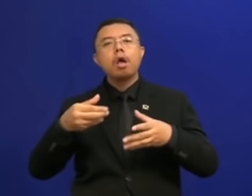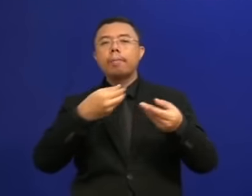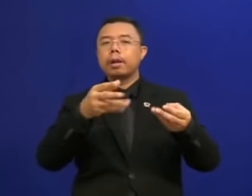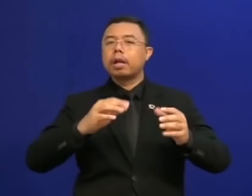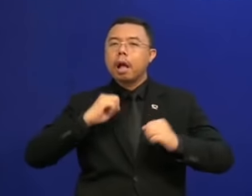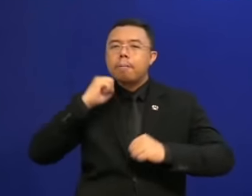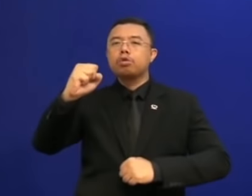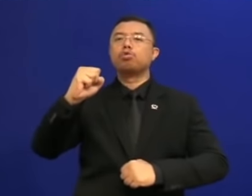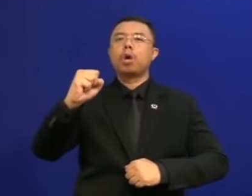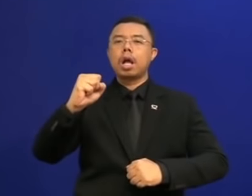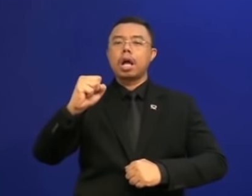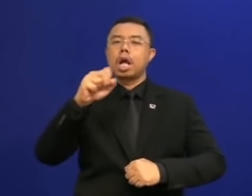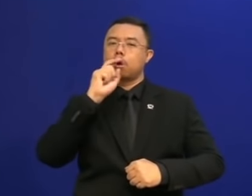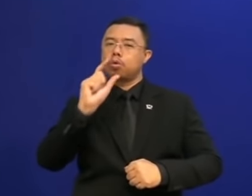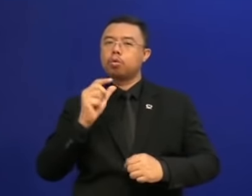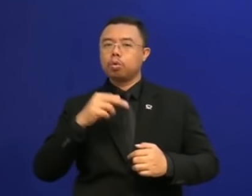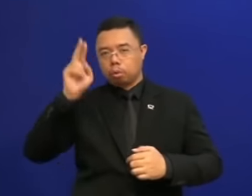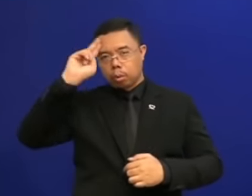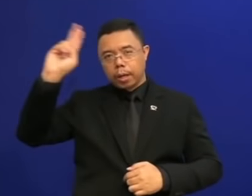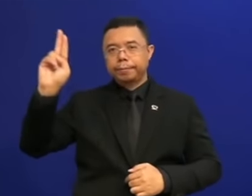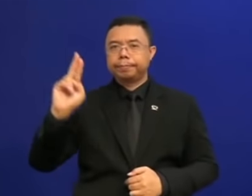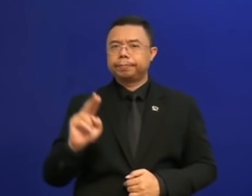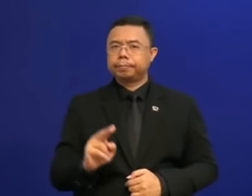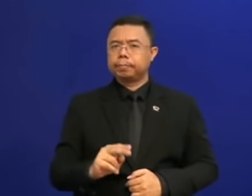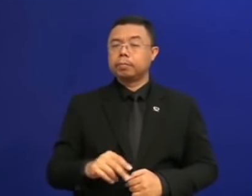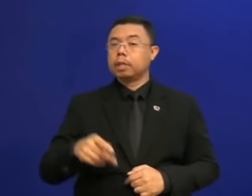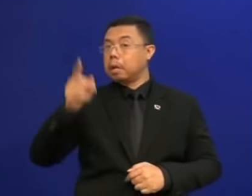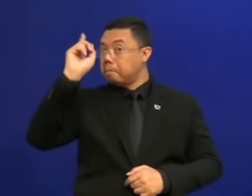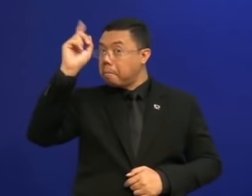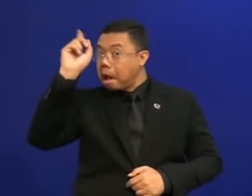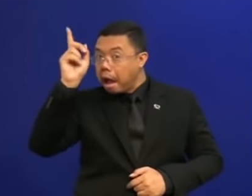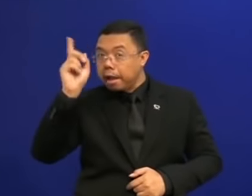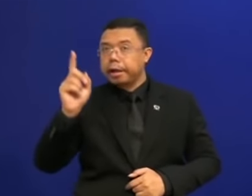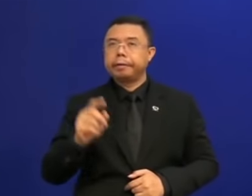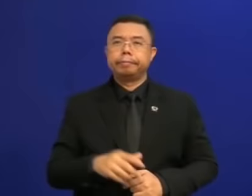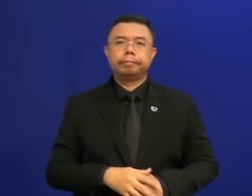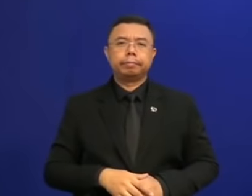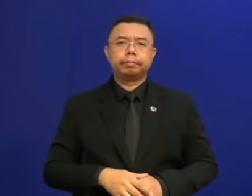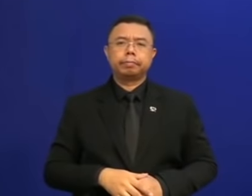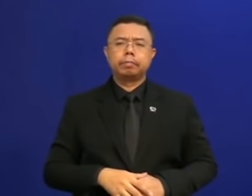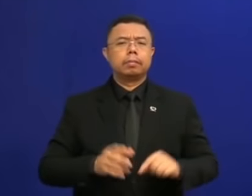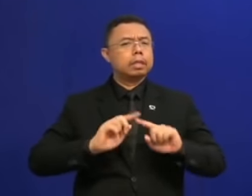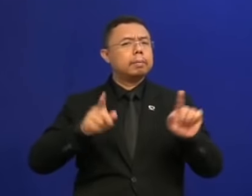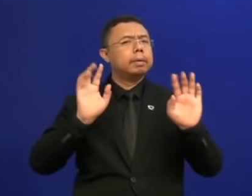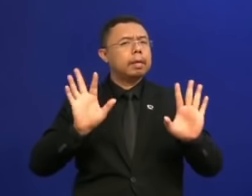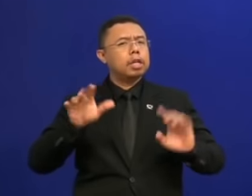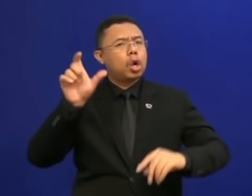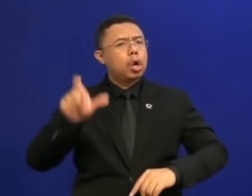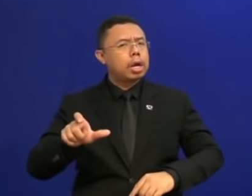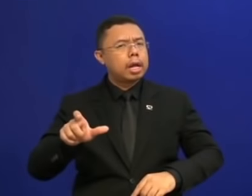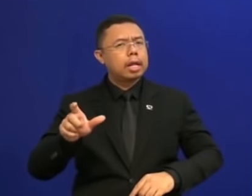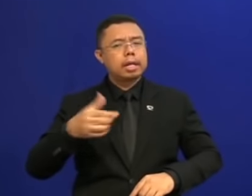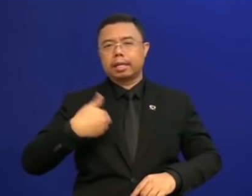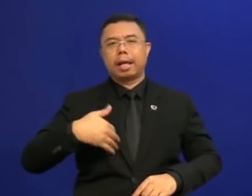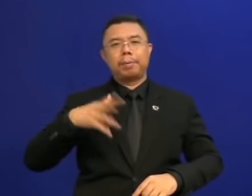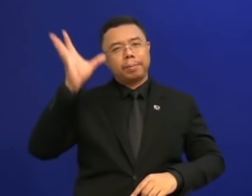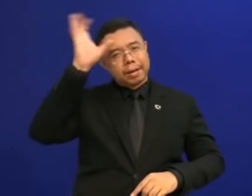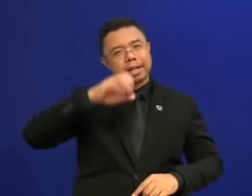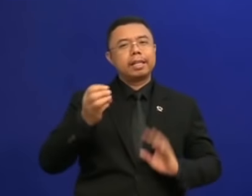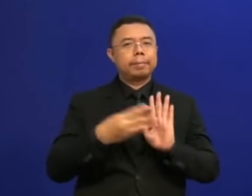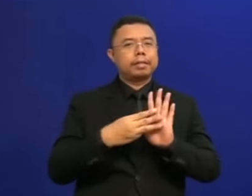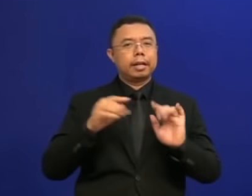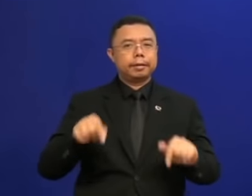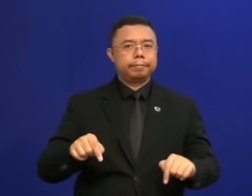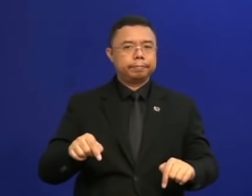mereka perjuangkan untuk Tuhan. Bahaya sekali, saudara. Tapi banyak orang tidak mau mengerti hal